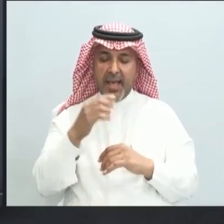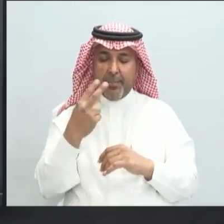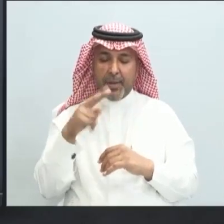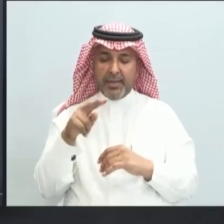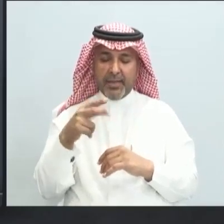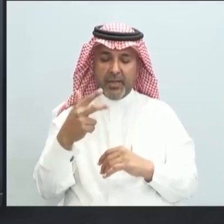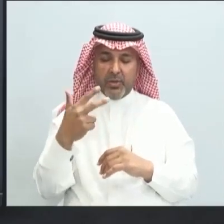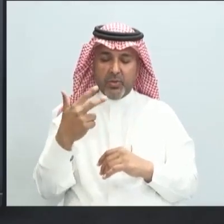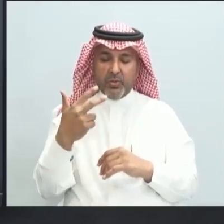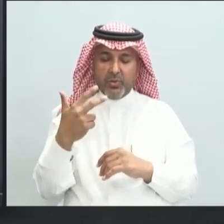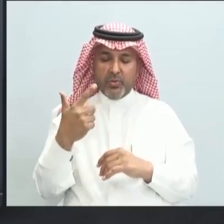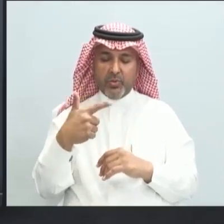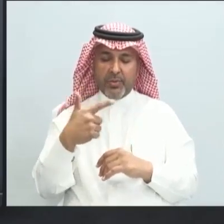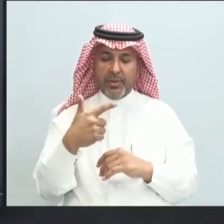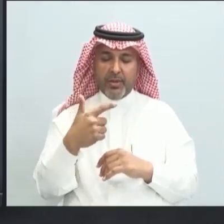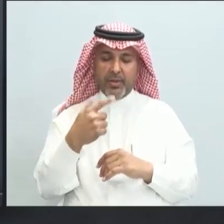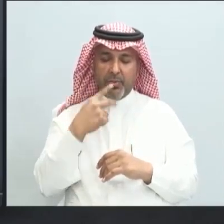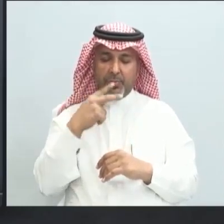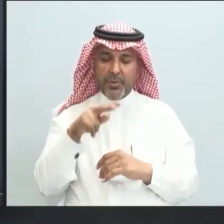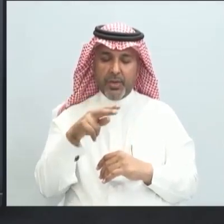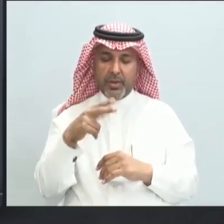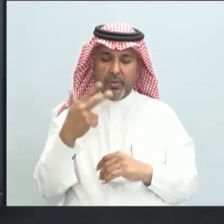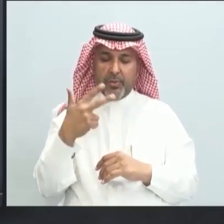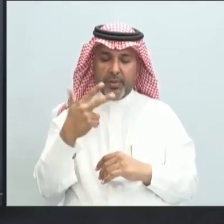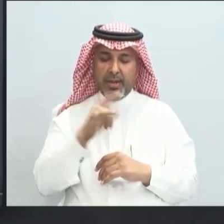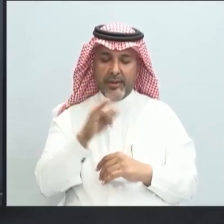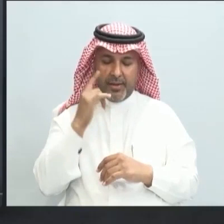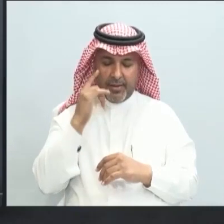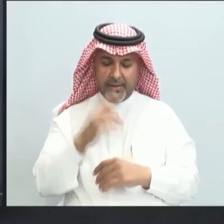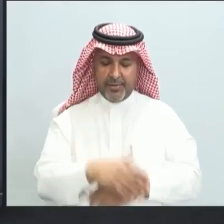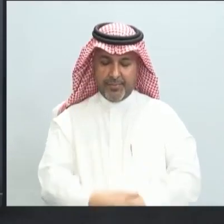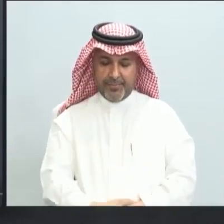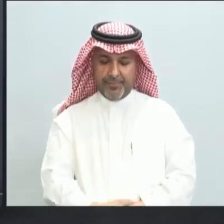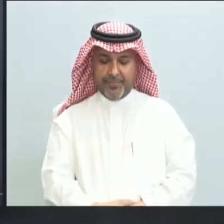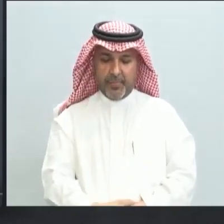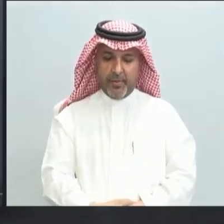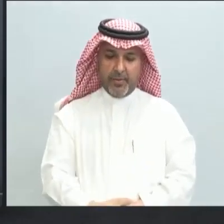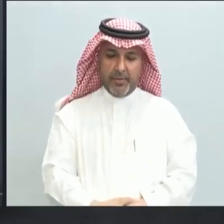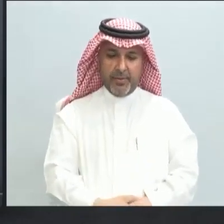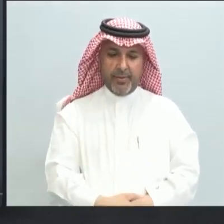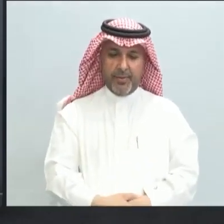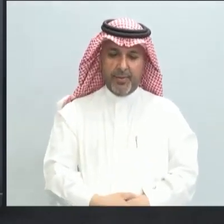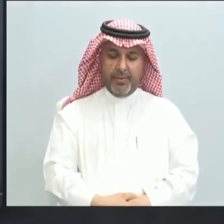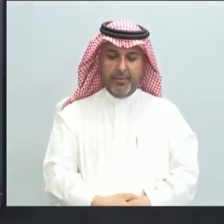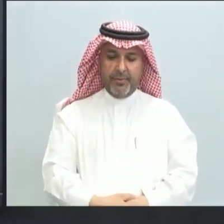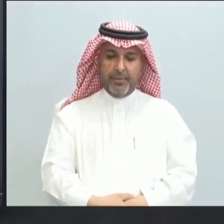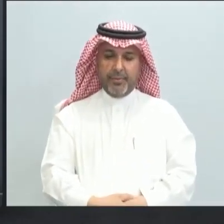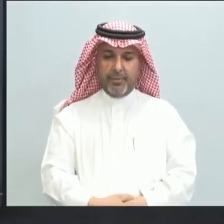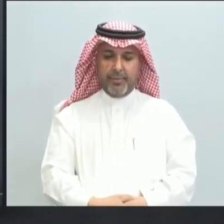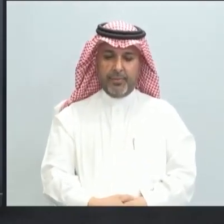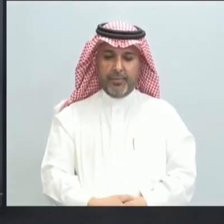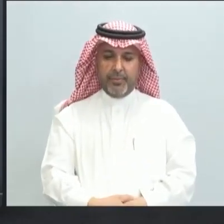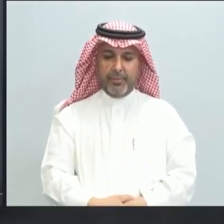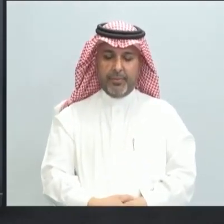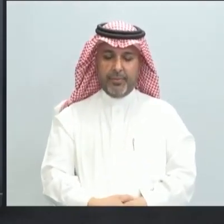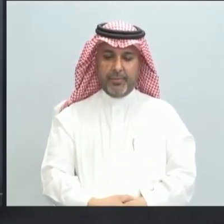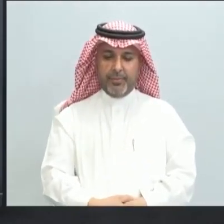180 يعني 270 بعدين زود 180 أي 90 يعني في الدائرة الثانية في الدورة الثالثة في الدورة الرابعة وهكذا فنسميها تسـ 90